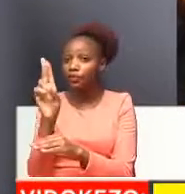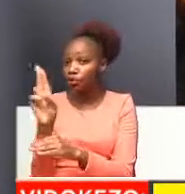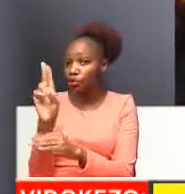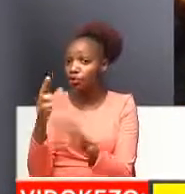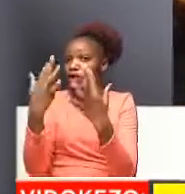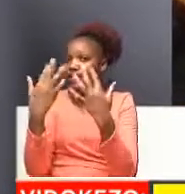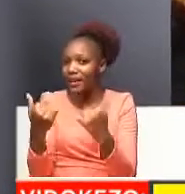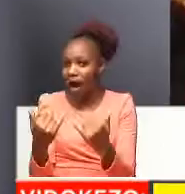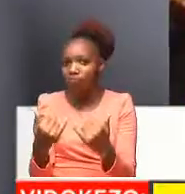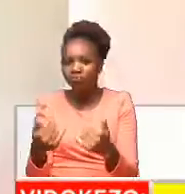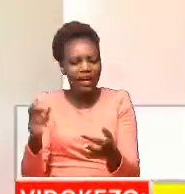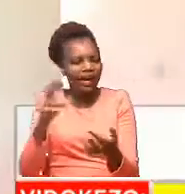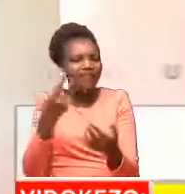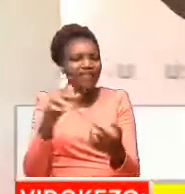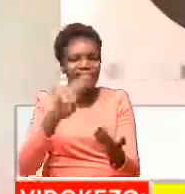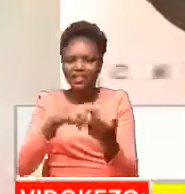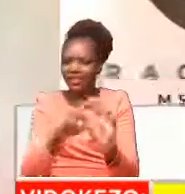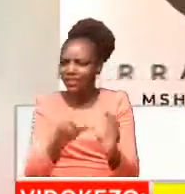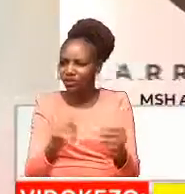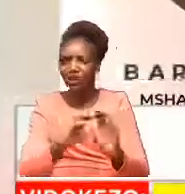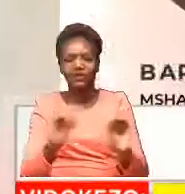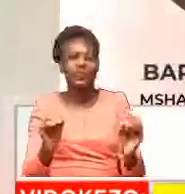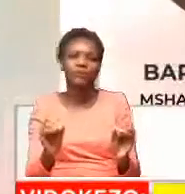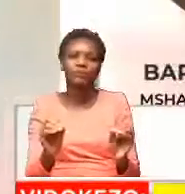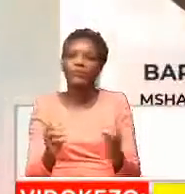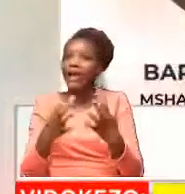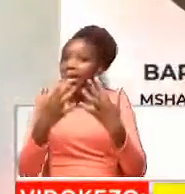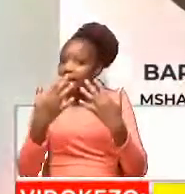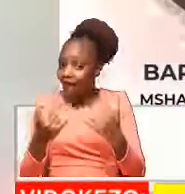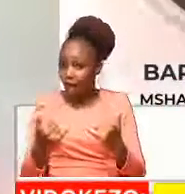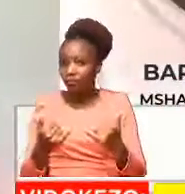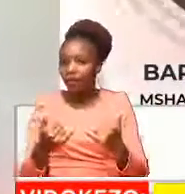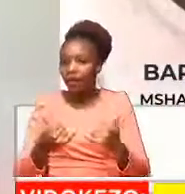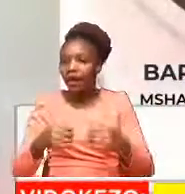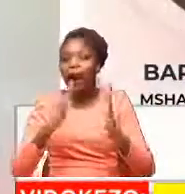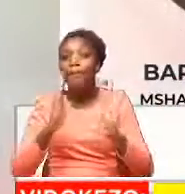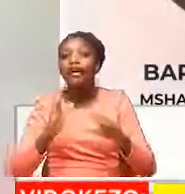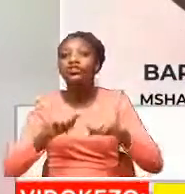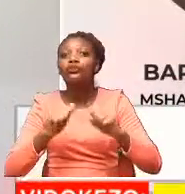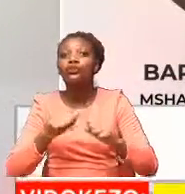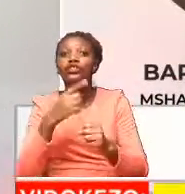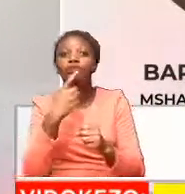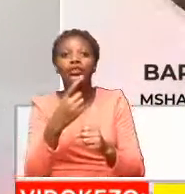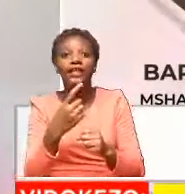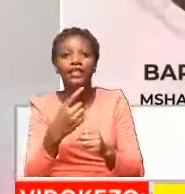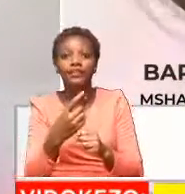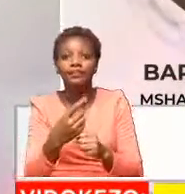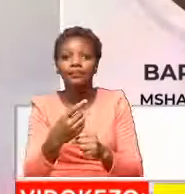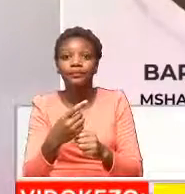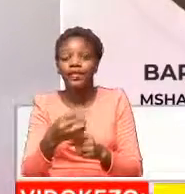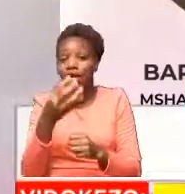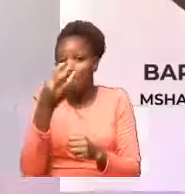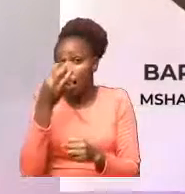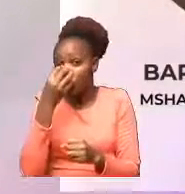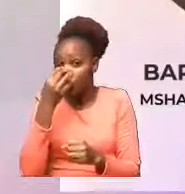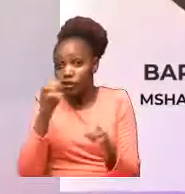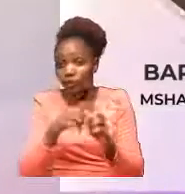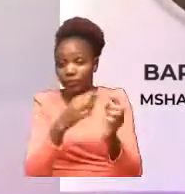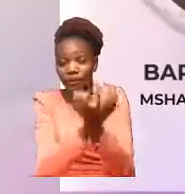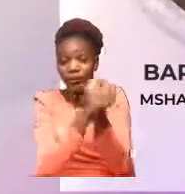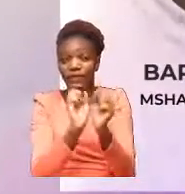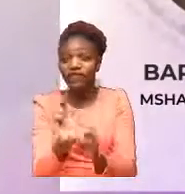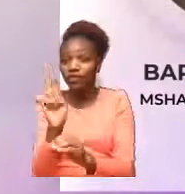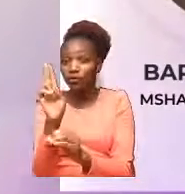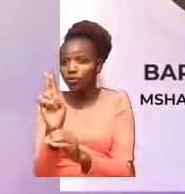sasa hawako pamoja. What one can say safely now is that Ruto and President Uhuru